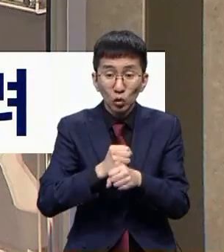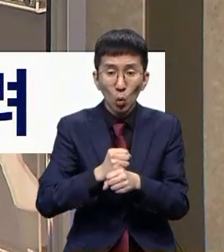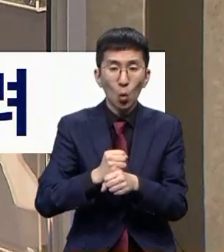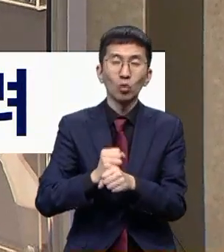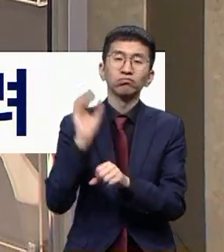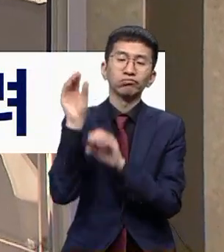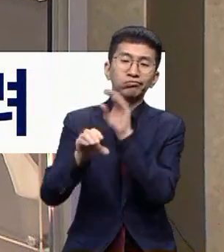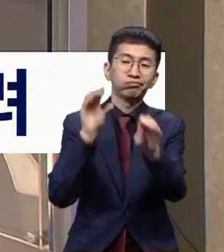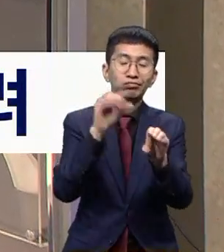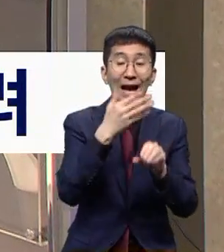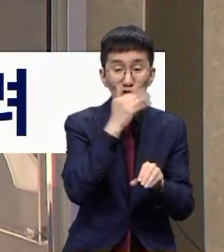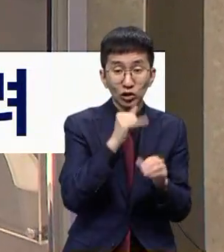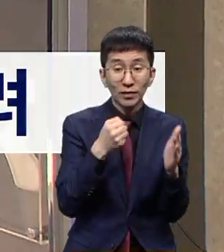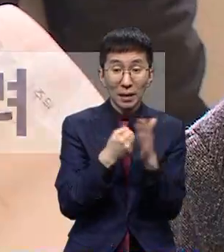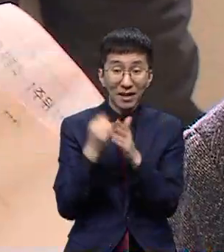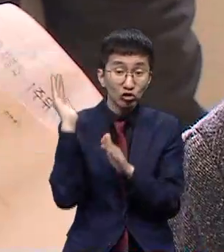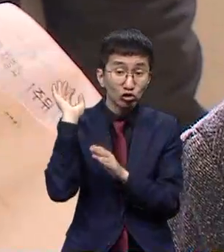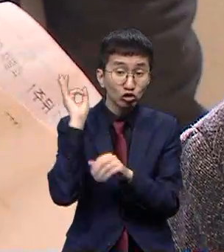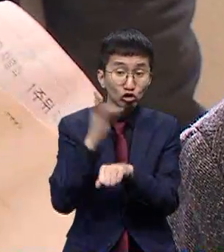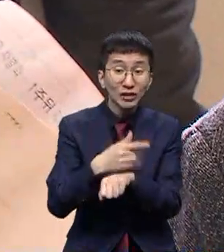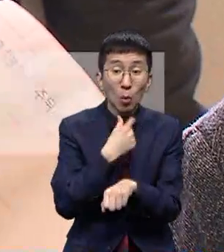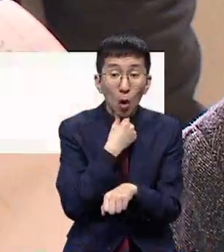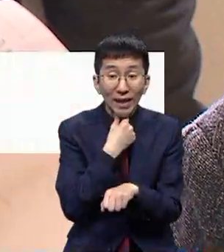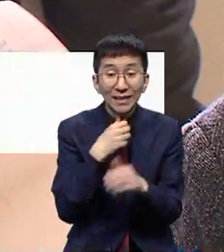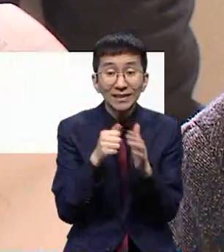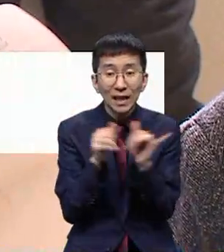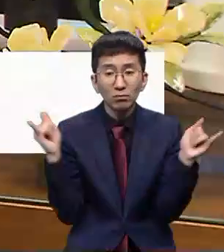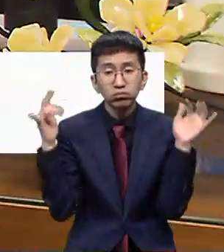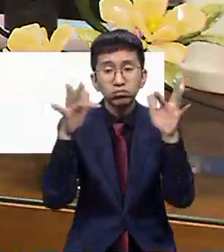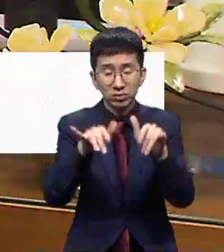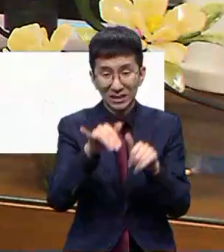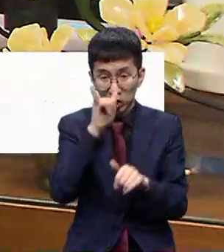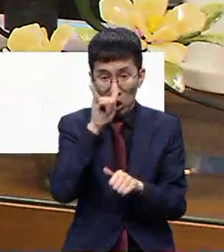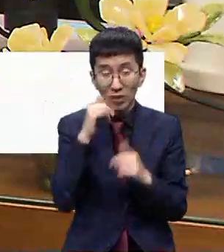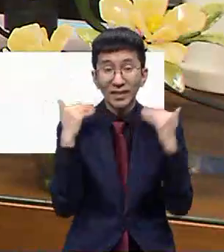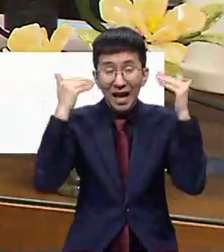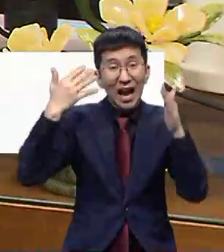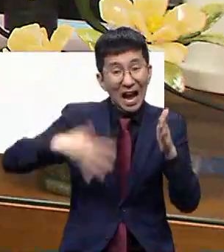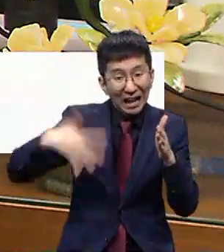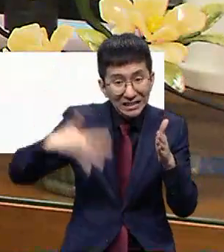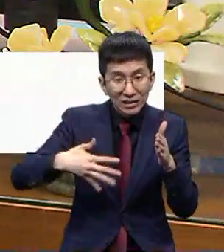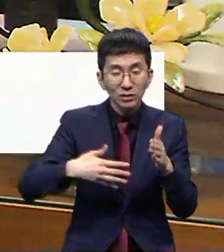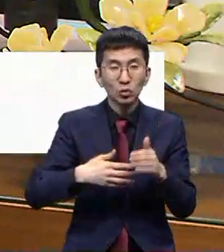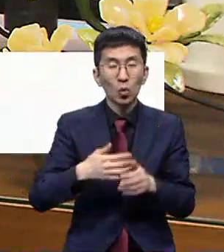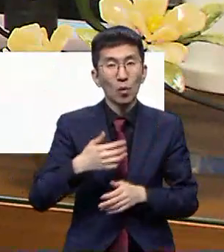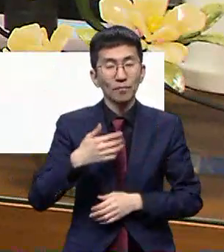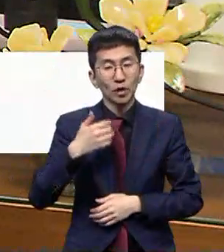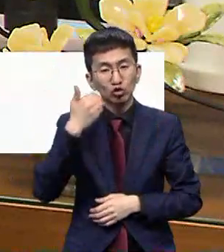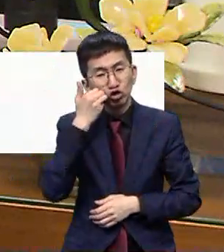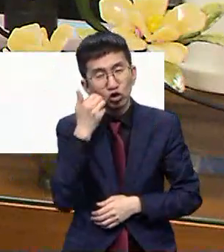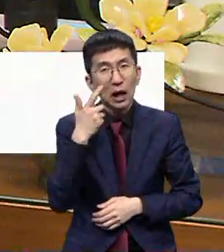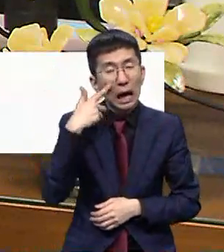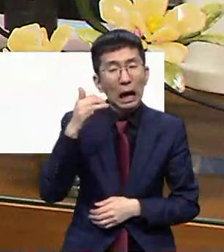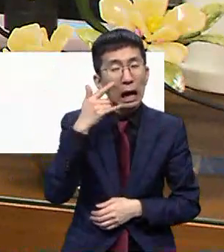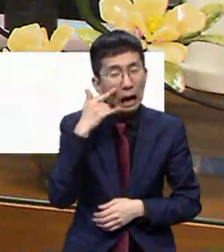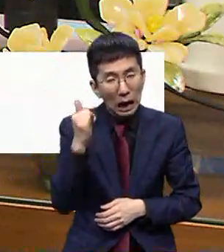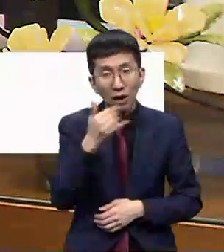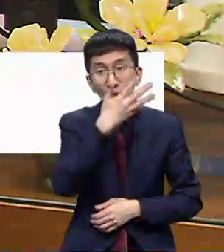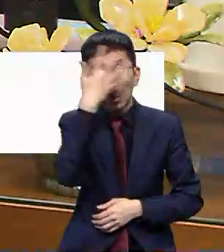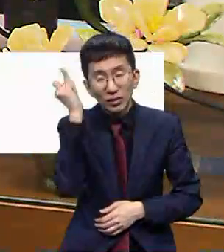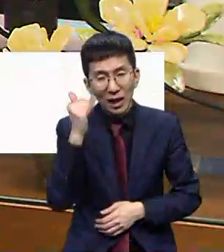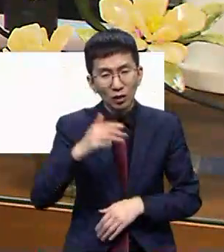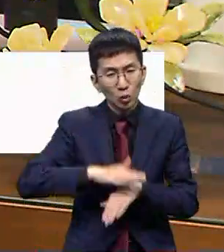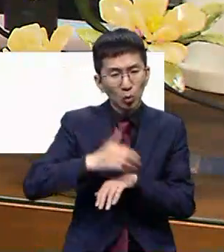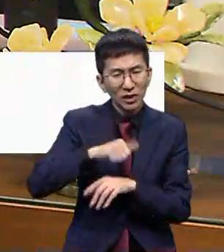가능해져 투자자들이 더 몰렸습니다. 미성년자뿐 아니라 아버님, 어머님, 뭐 손자 뭐 다 이렇게 가족